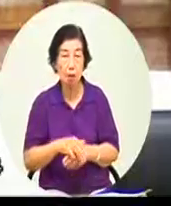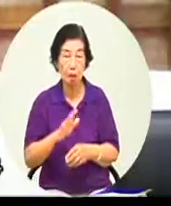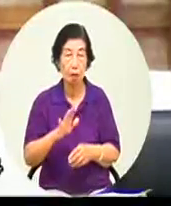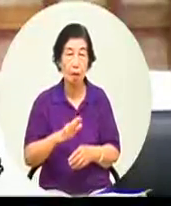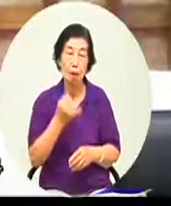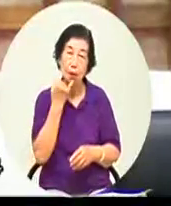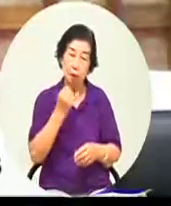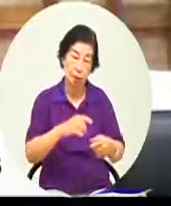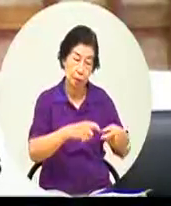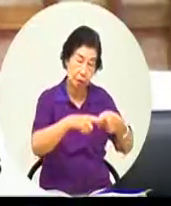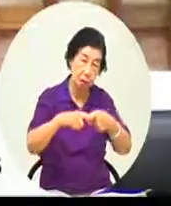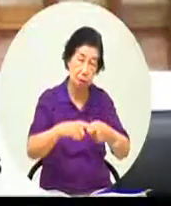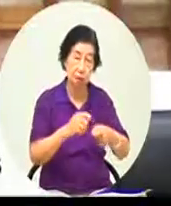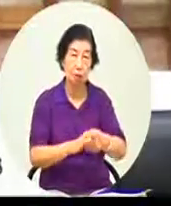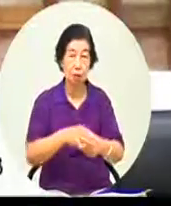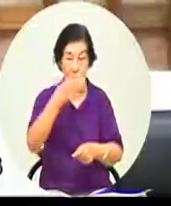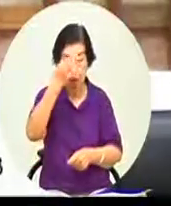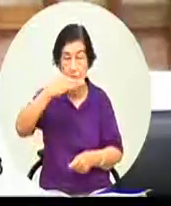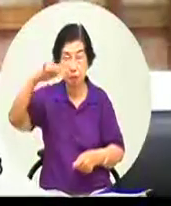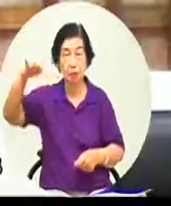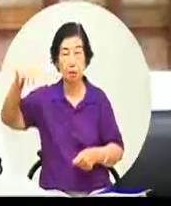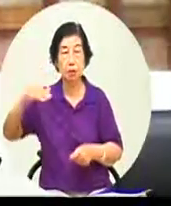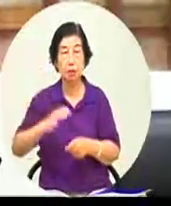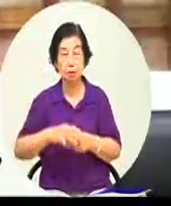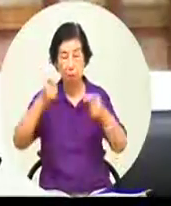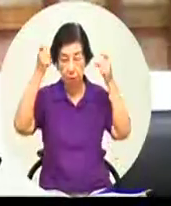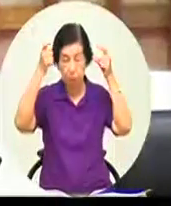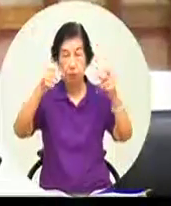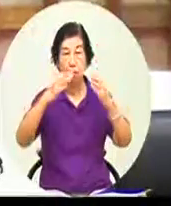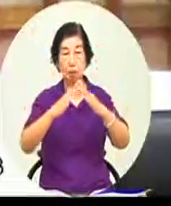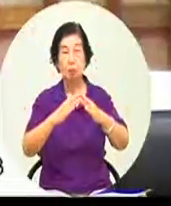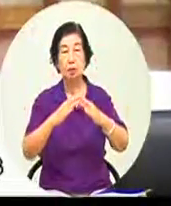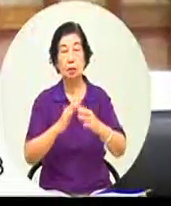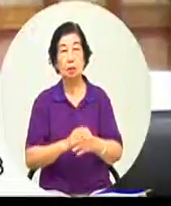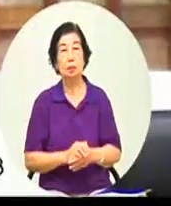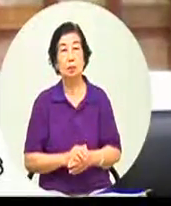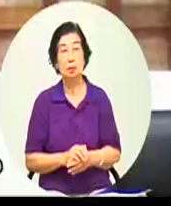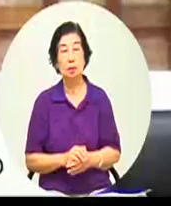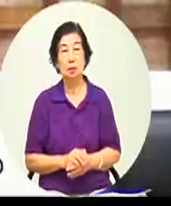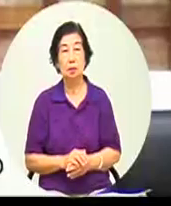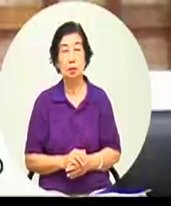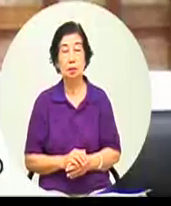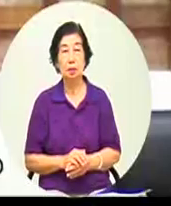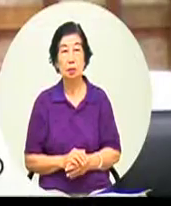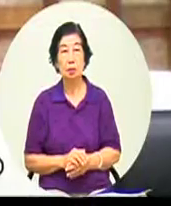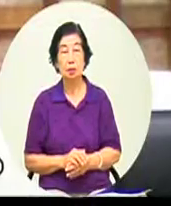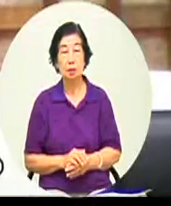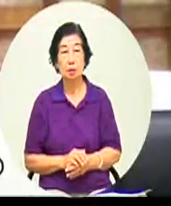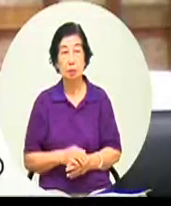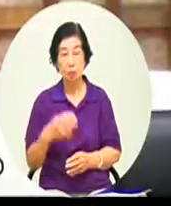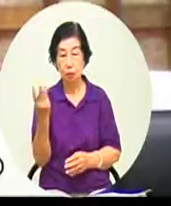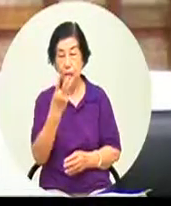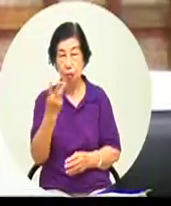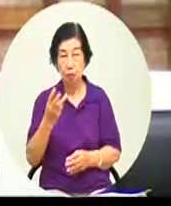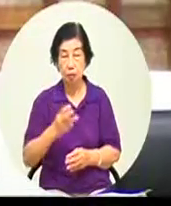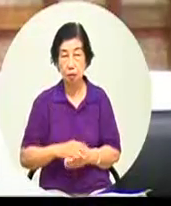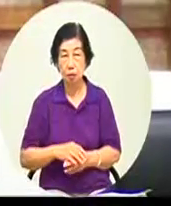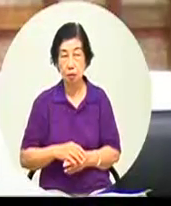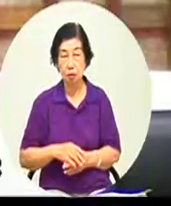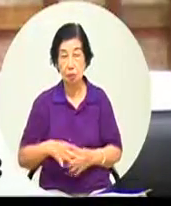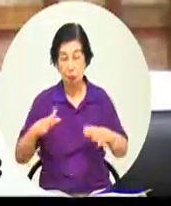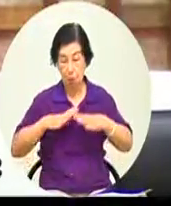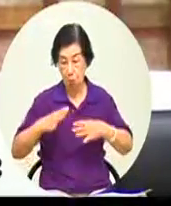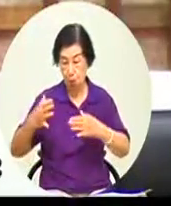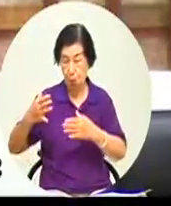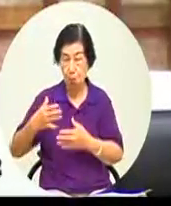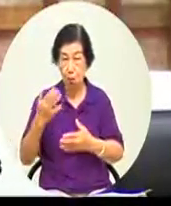其在凤山，尤其你知道高雄市我们的整个的 有三大官校，有陆军官校、海军官